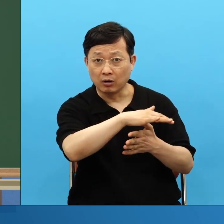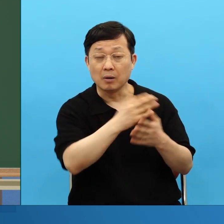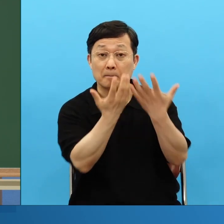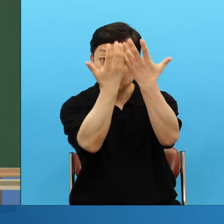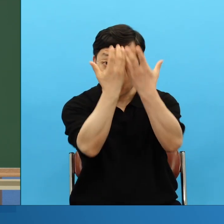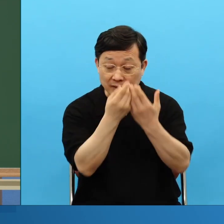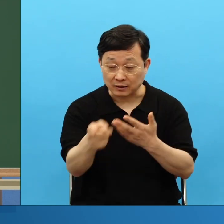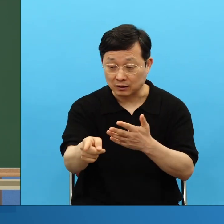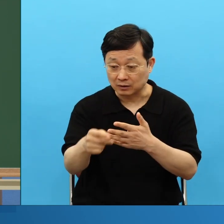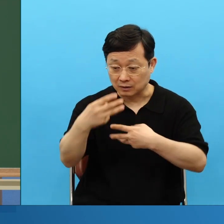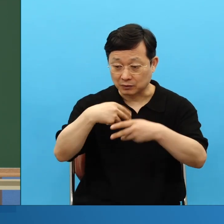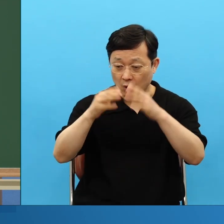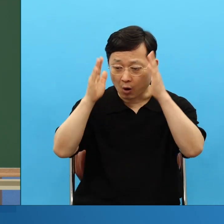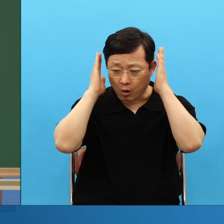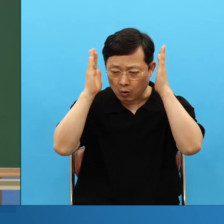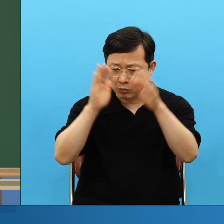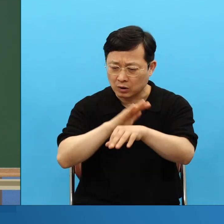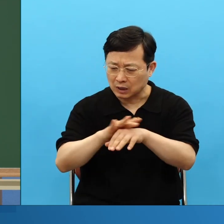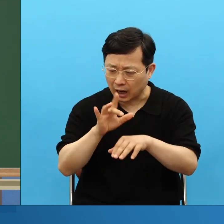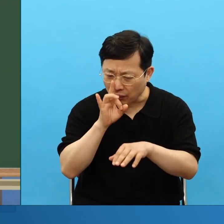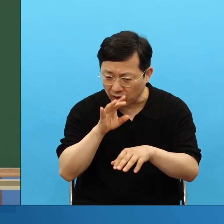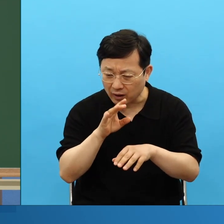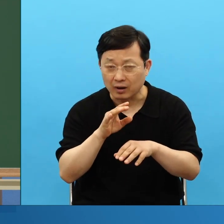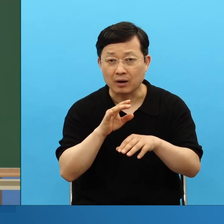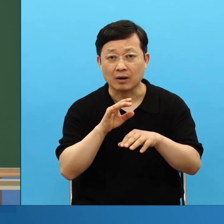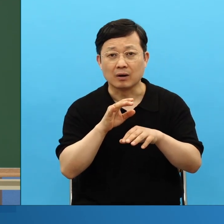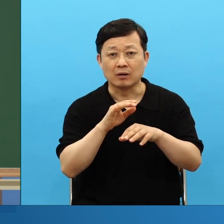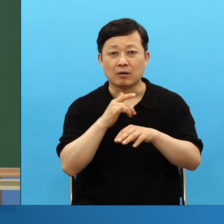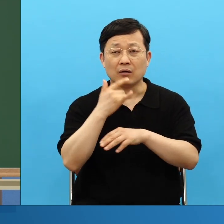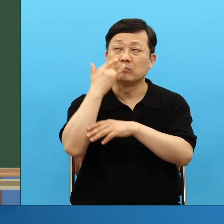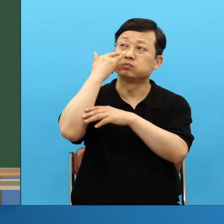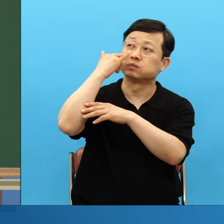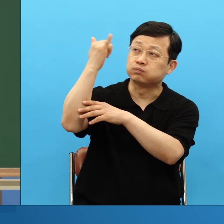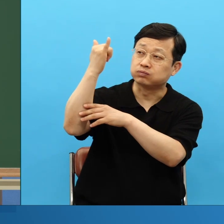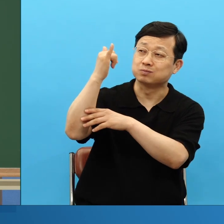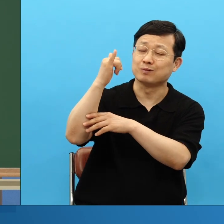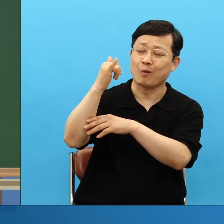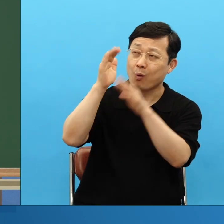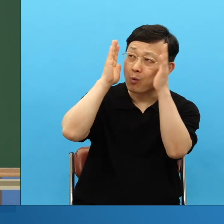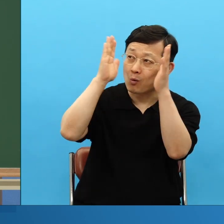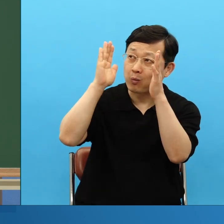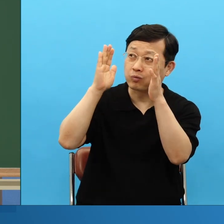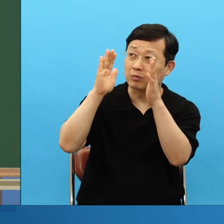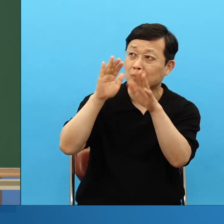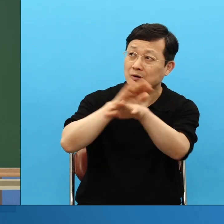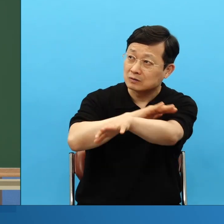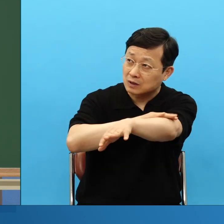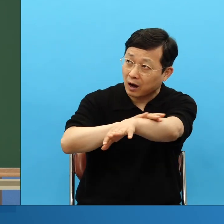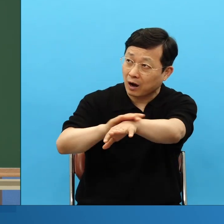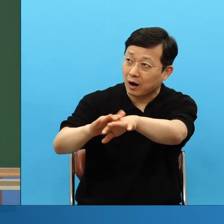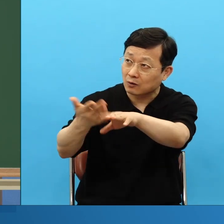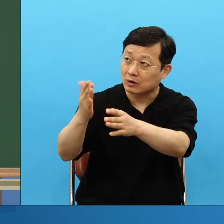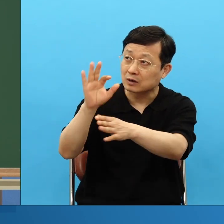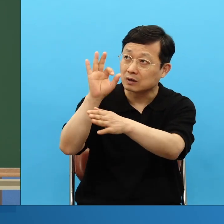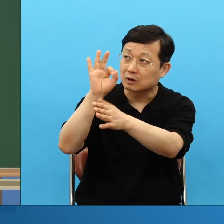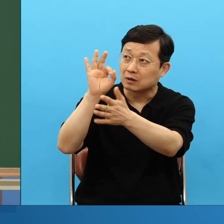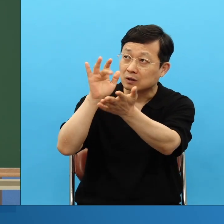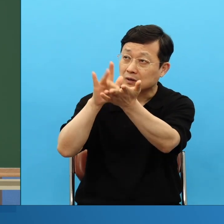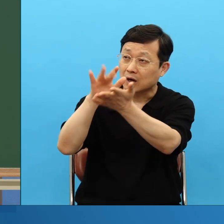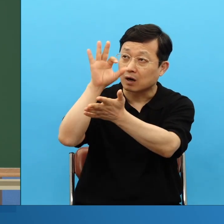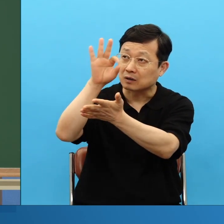돼. 강남 지방도 마찬가지예요. 부모가 이제 공부 잘 되는 약 이렇게 할래.